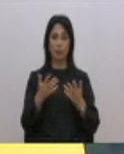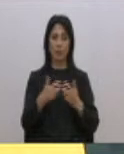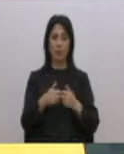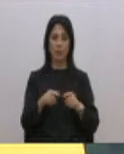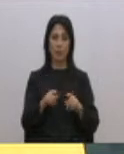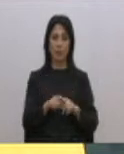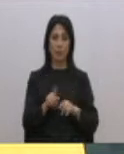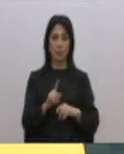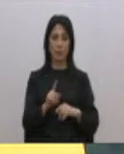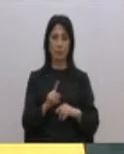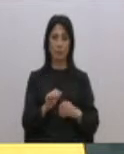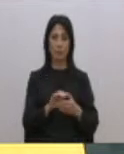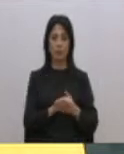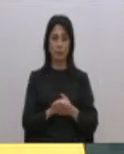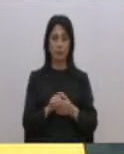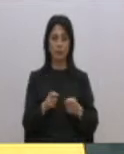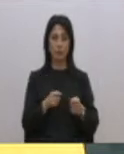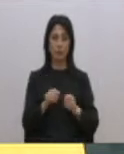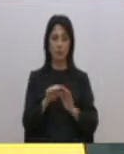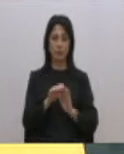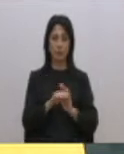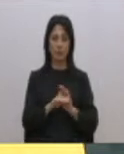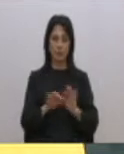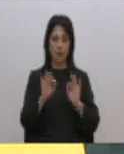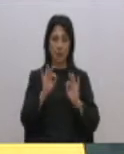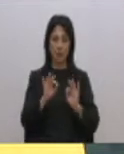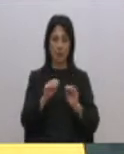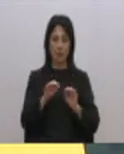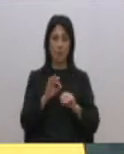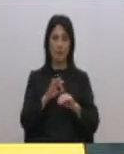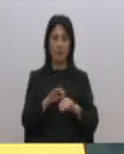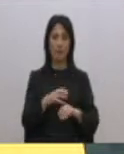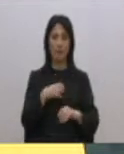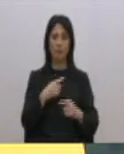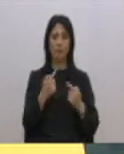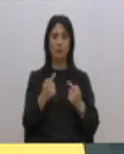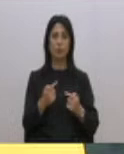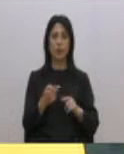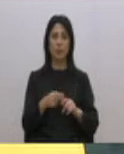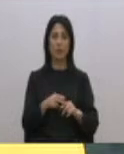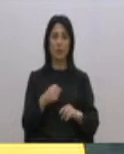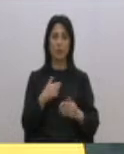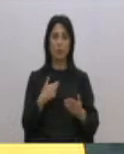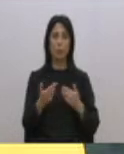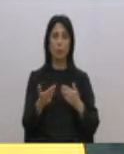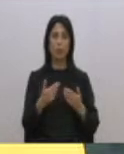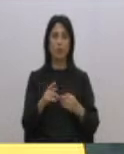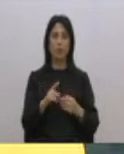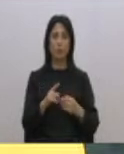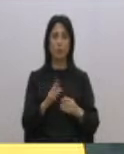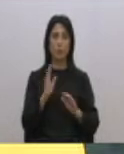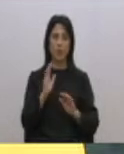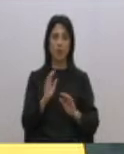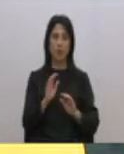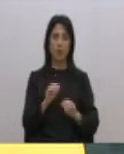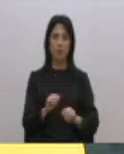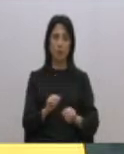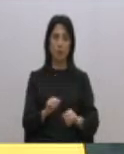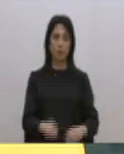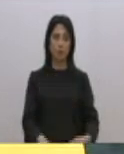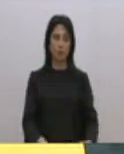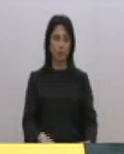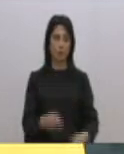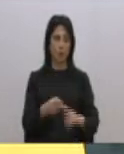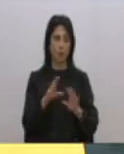aserum colectorul martuis sistemul gamartuloba, ari sunișnelovane si, amitom memogit o deptrom, da, ucirot, hari,